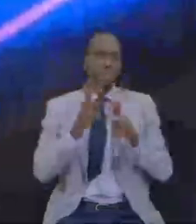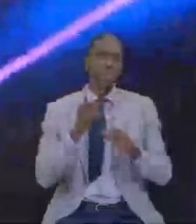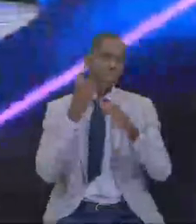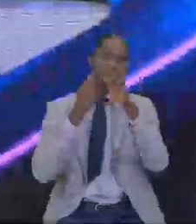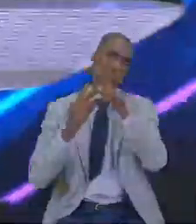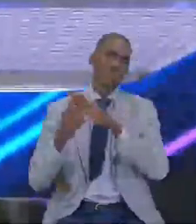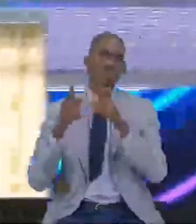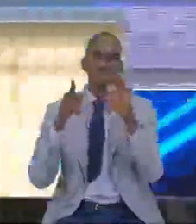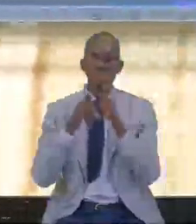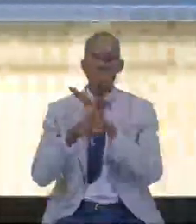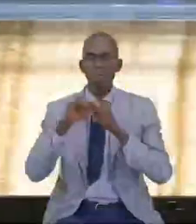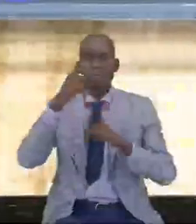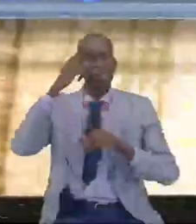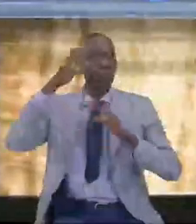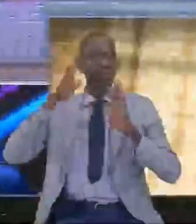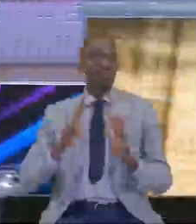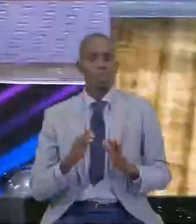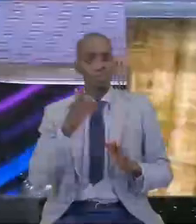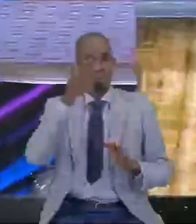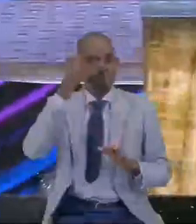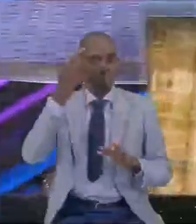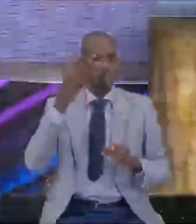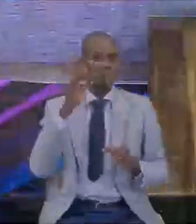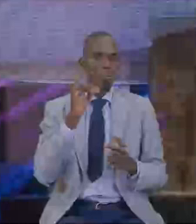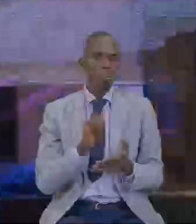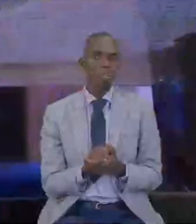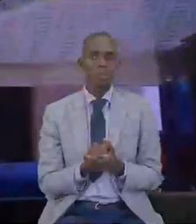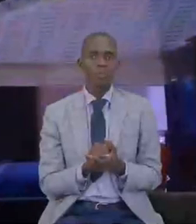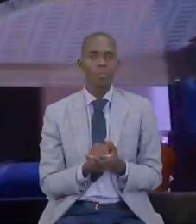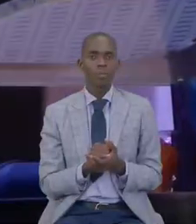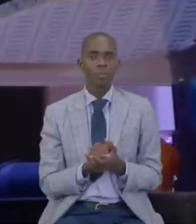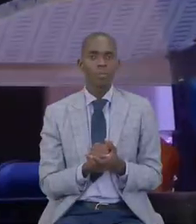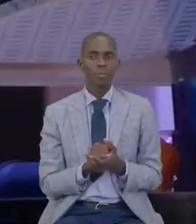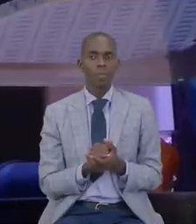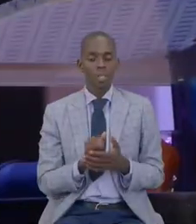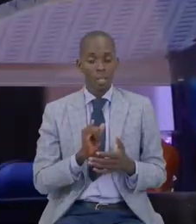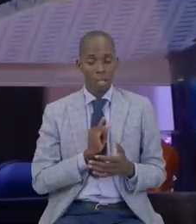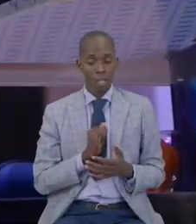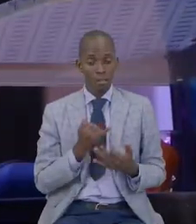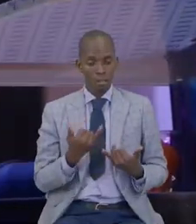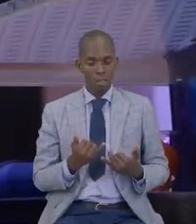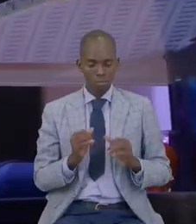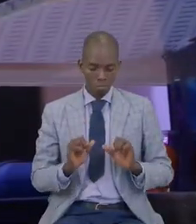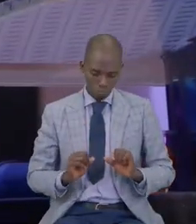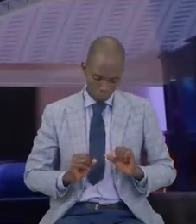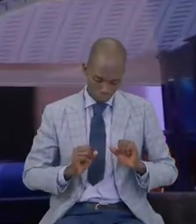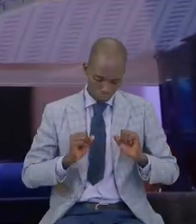le faiseur de rêve. Pour cela donc, je vais me soumettre. Bon, quand tu te soumets,